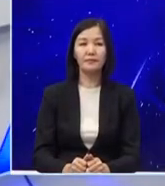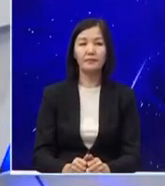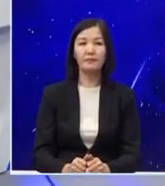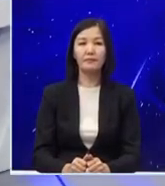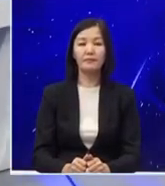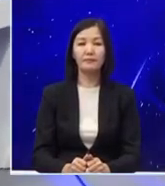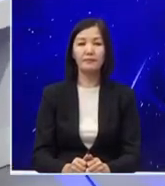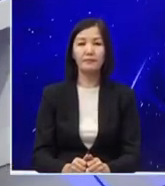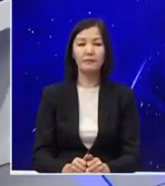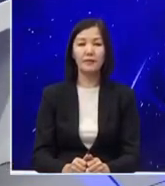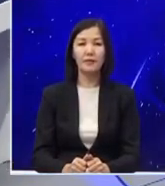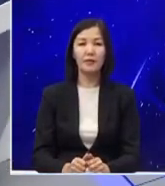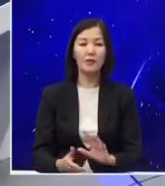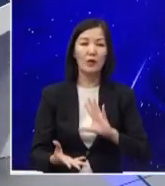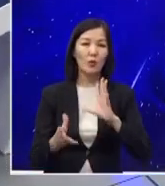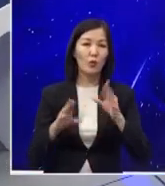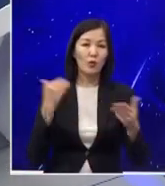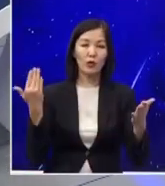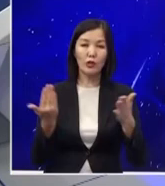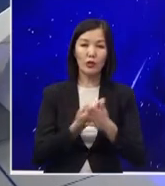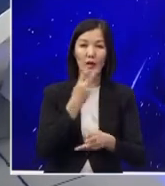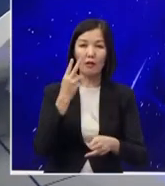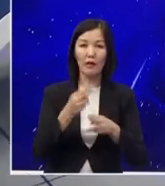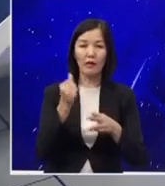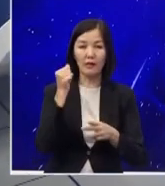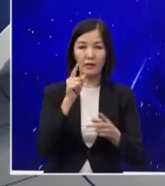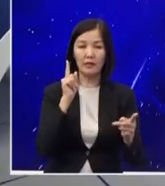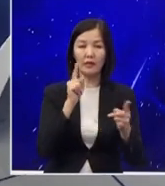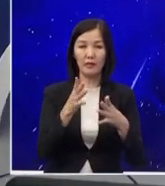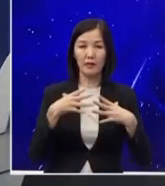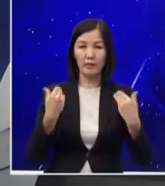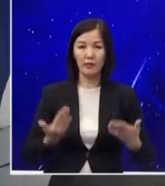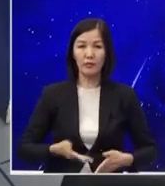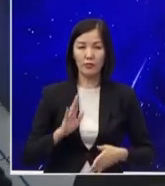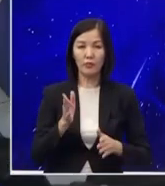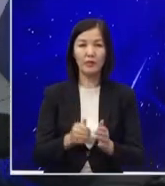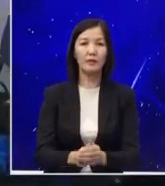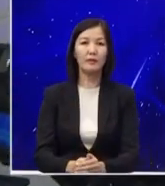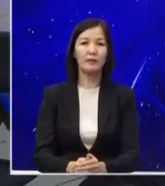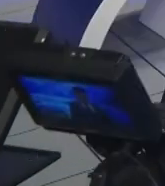Қадірменді көрермен, бүгінше осы, келер күні амандықта қауышайық.